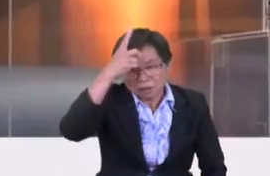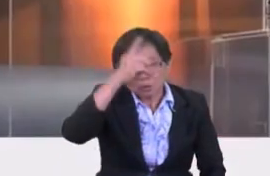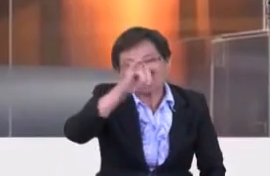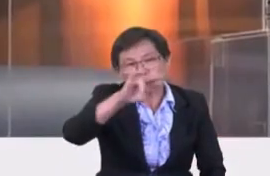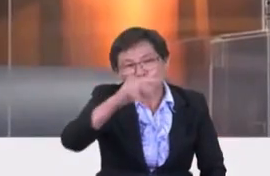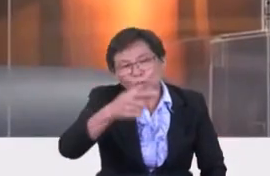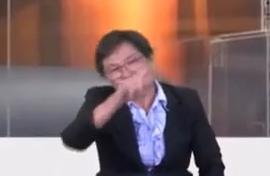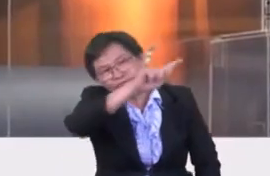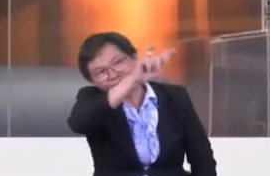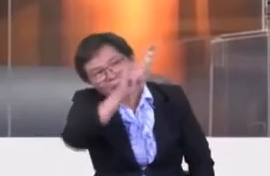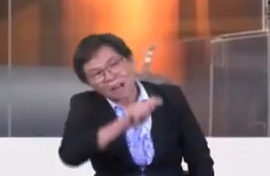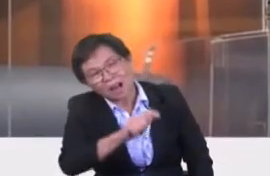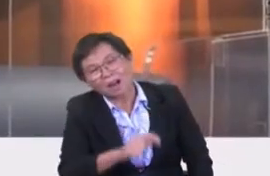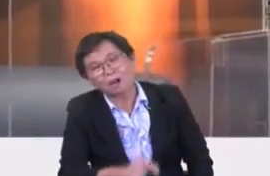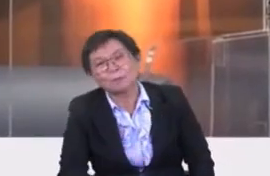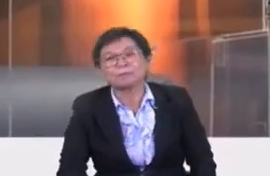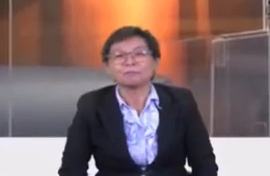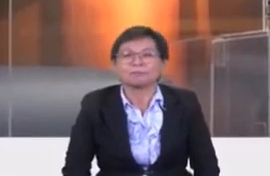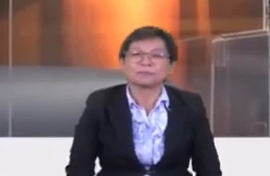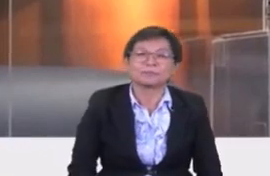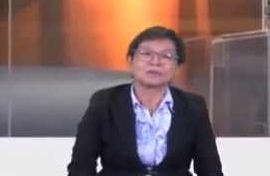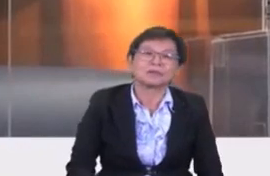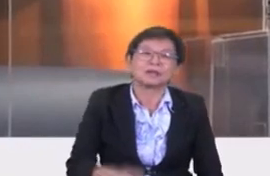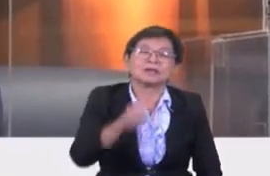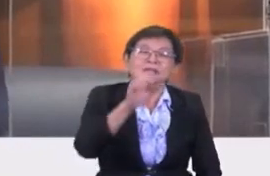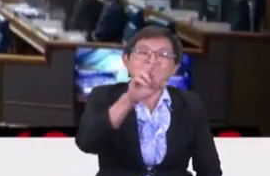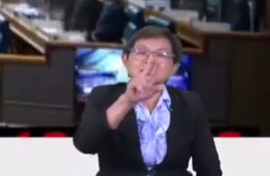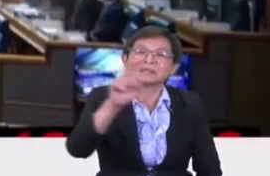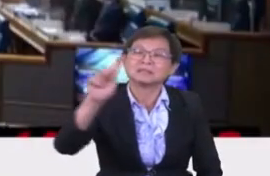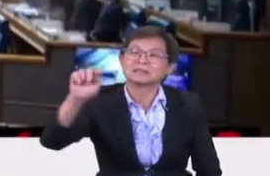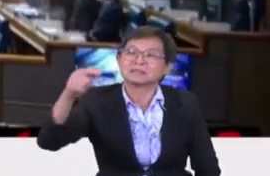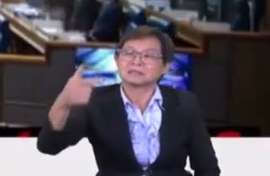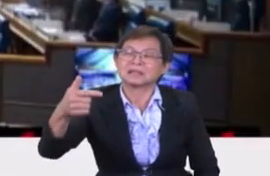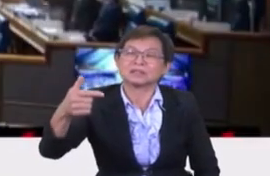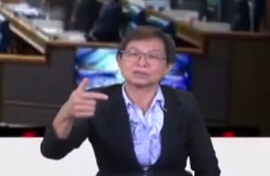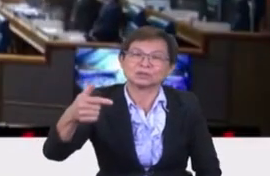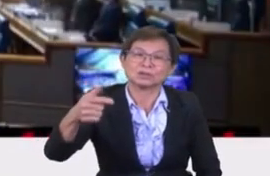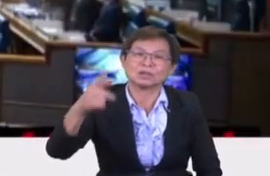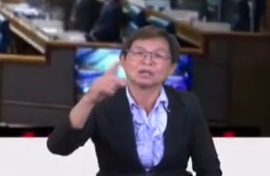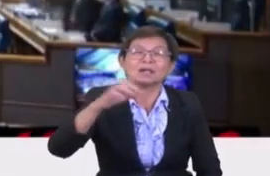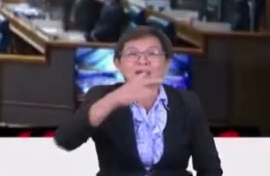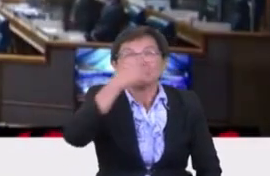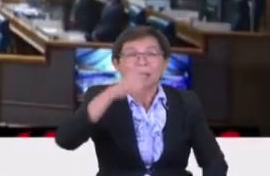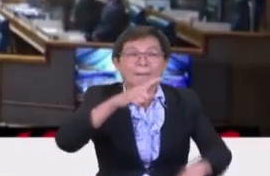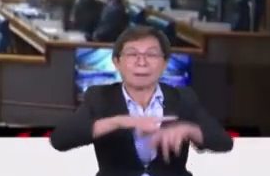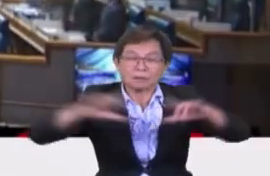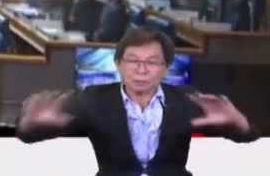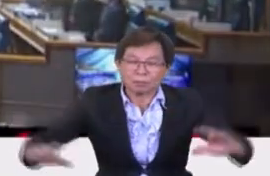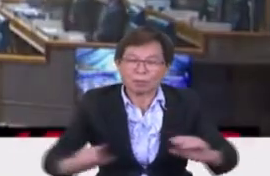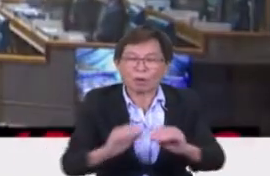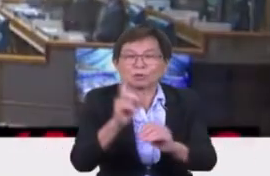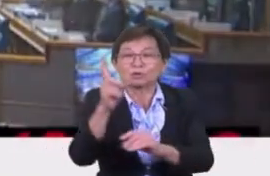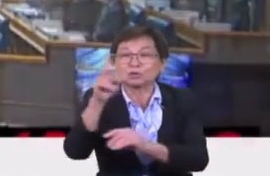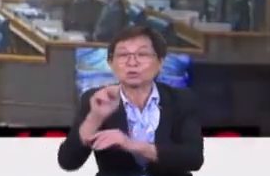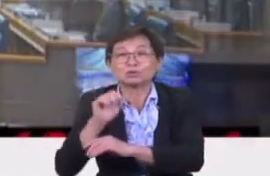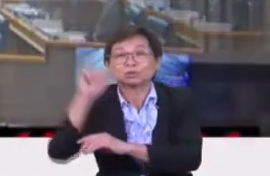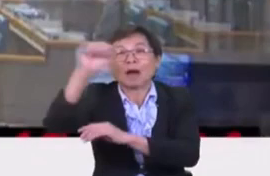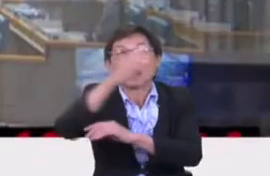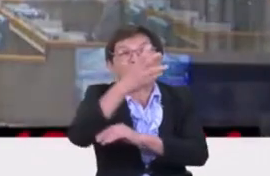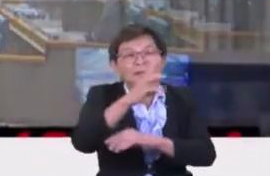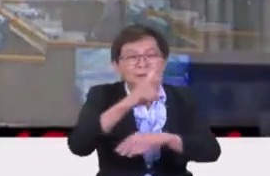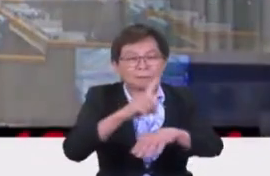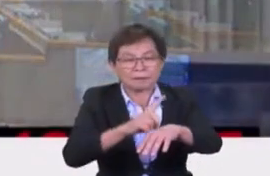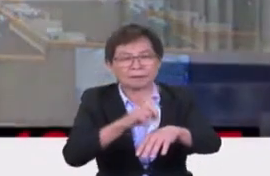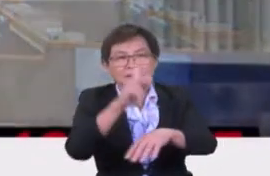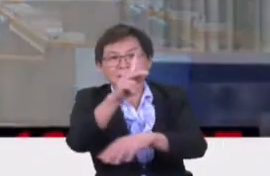techly Aduh yang pun jeans dan adem sritanjung Justin wong sempurna persidangan downs abad ke-16 di Kota